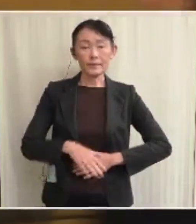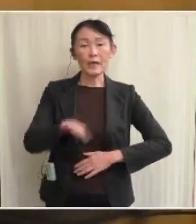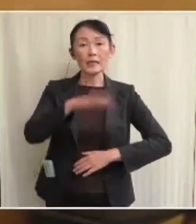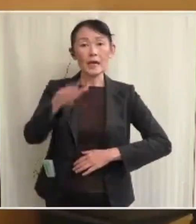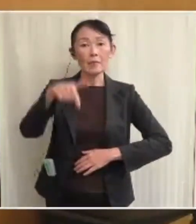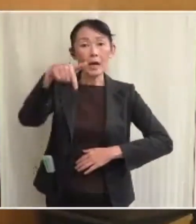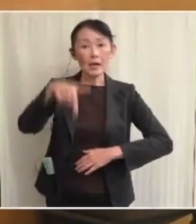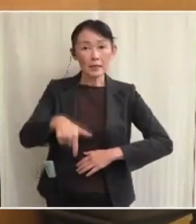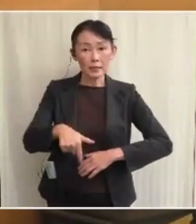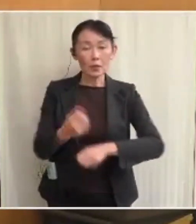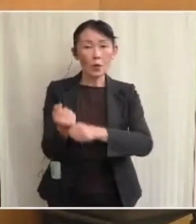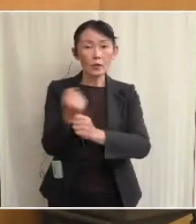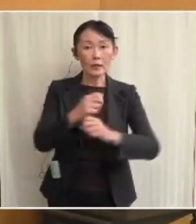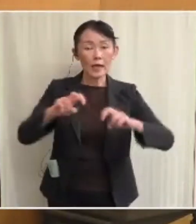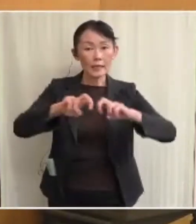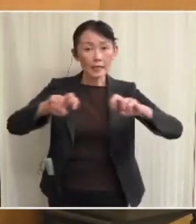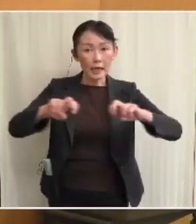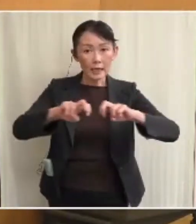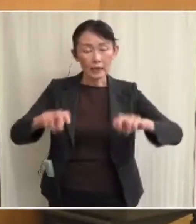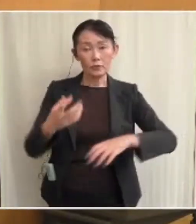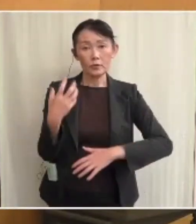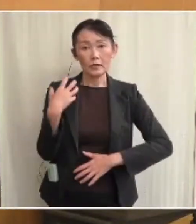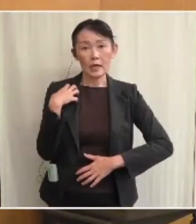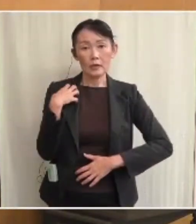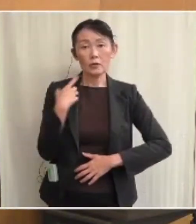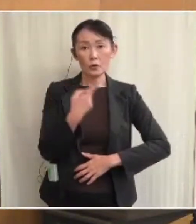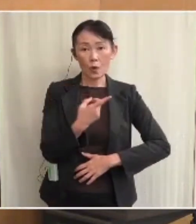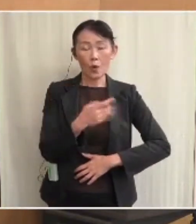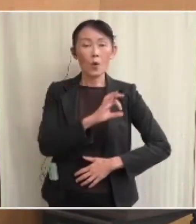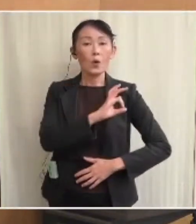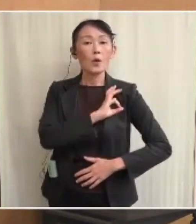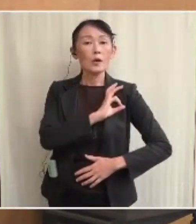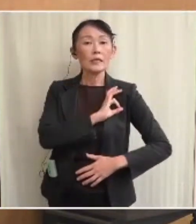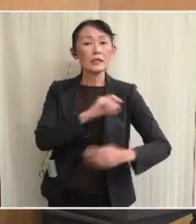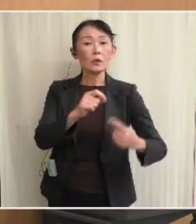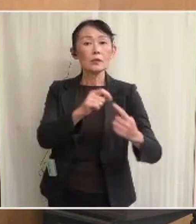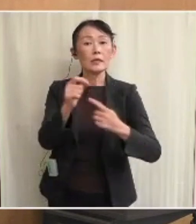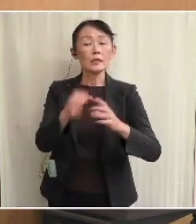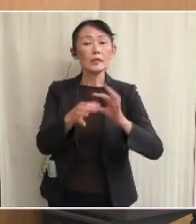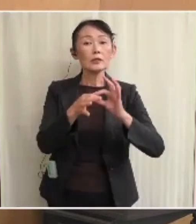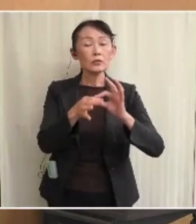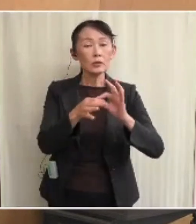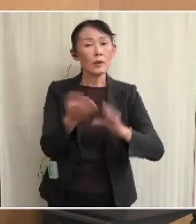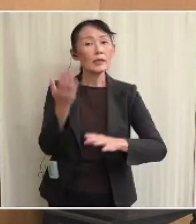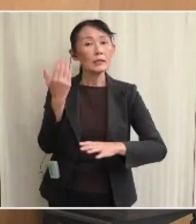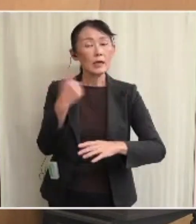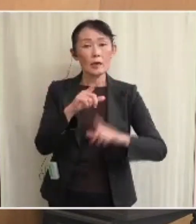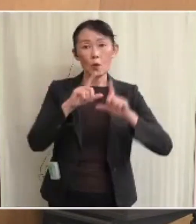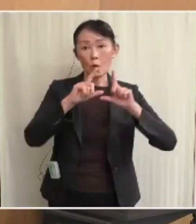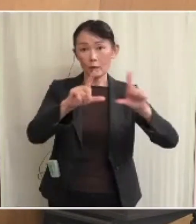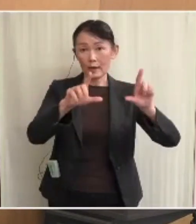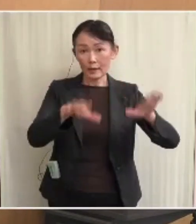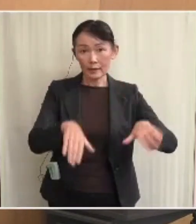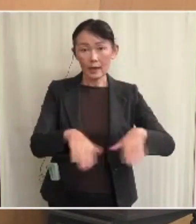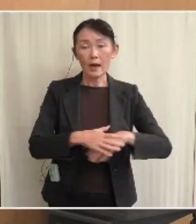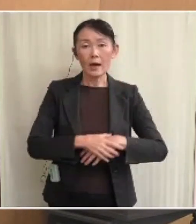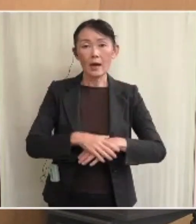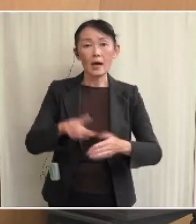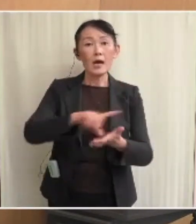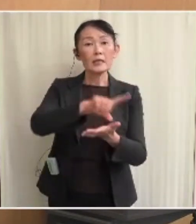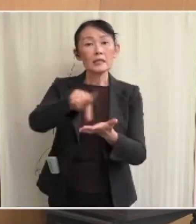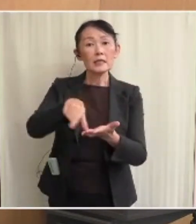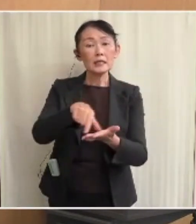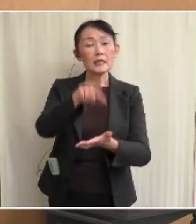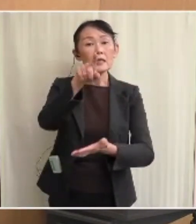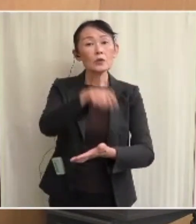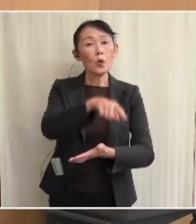山下ふ頭再開発調整室長新保と申します。委員の選定につきましては前回の時もお答えさせていただきましたが、地域